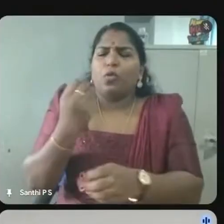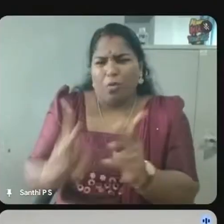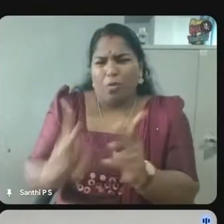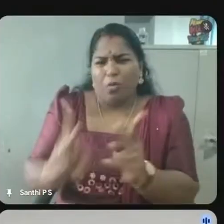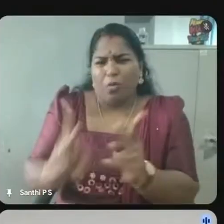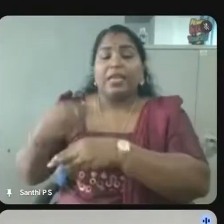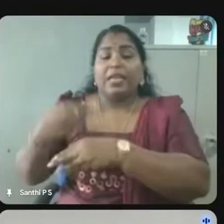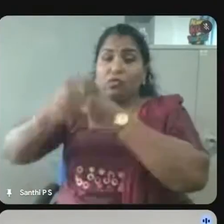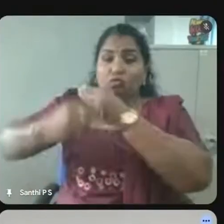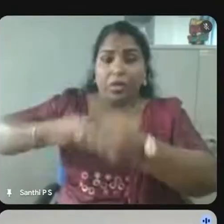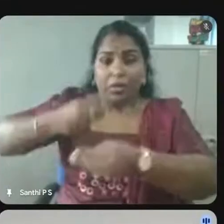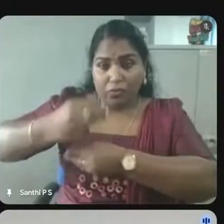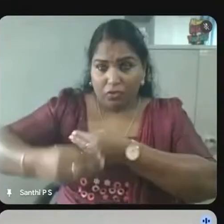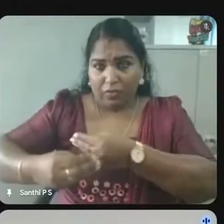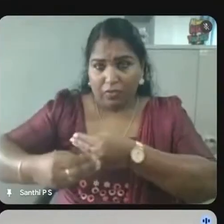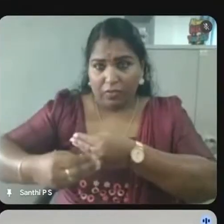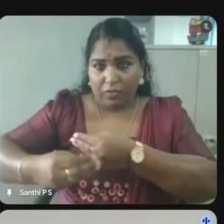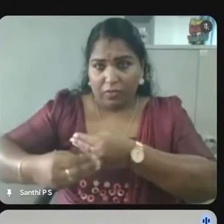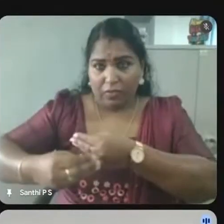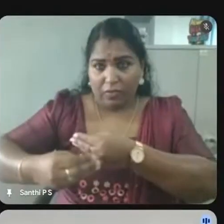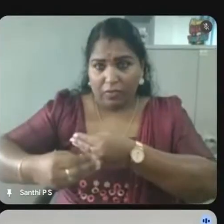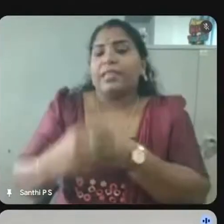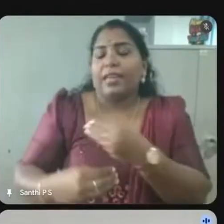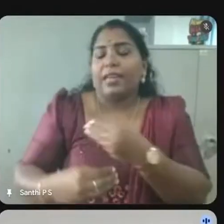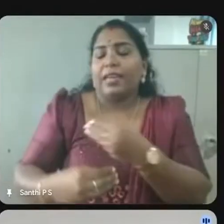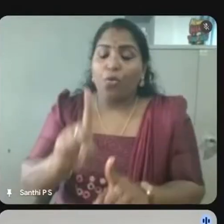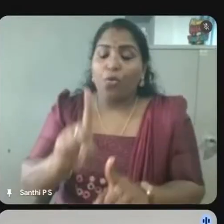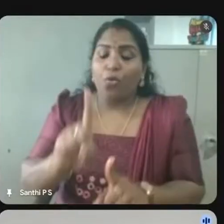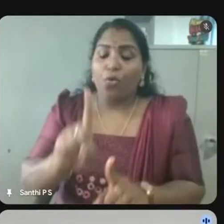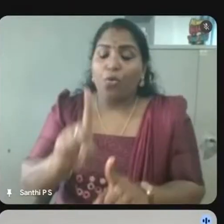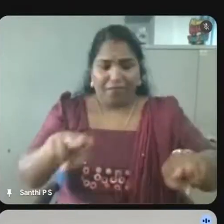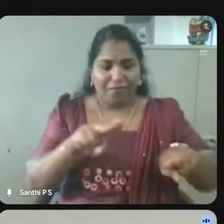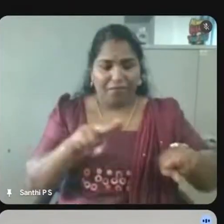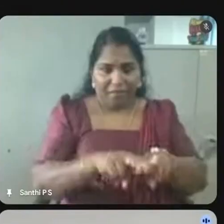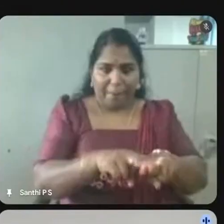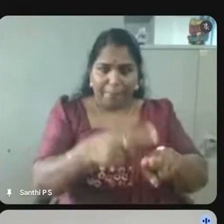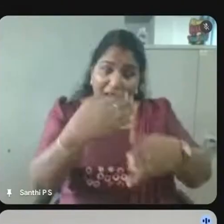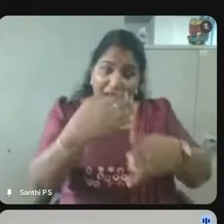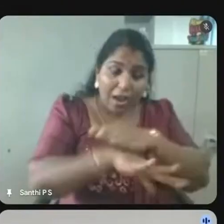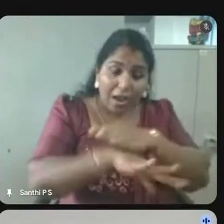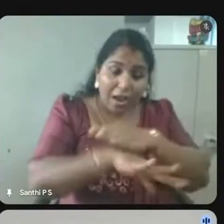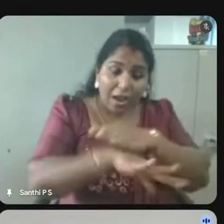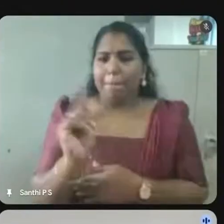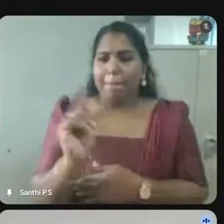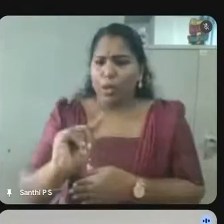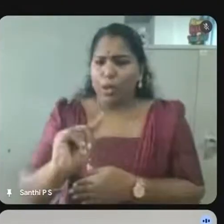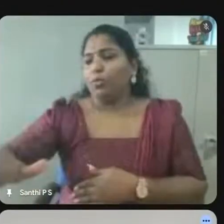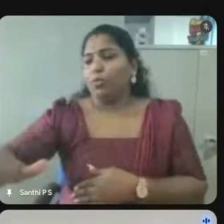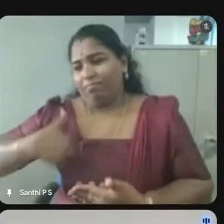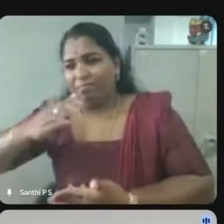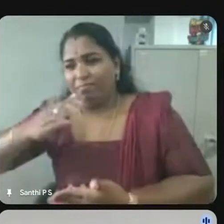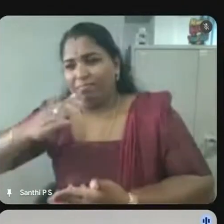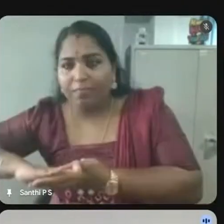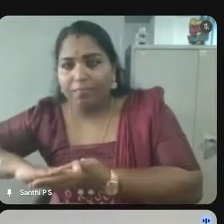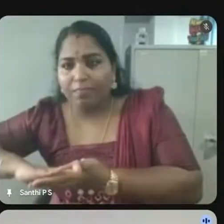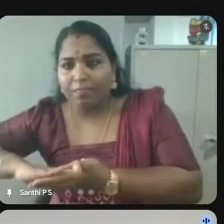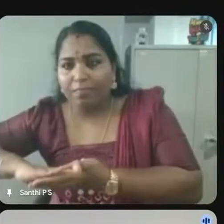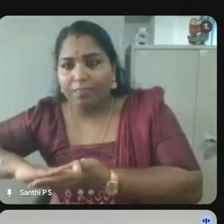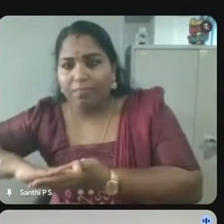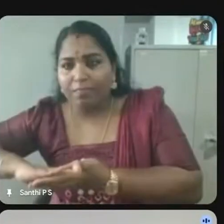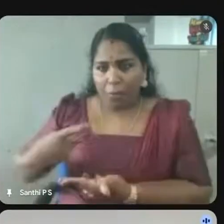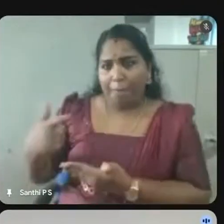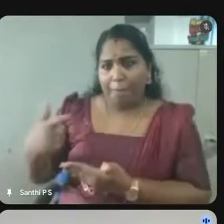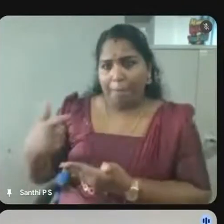നമ്മൾ കൺസാങ്ഗ്വിനസ് മാരേജ്, അതായത് ഒരു ഫാമിലിക്കകത്ത് അല്ലെങ്കിൽ ബ്ലഡ് റിലേഷൻസ് തമ്മിൽ കല്യാണം കഴിക്കാതിരുന്നാൽ തന്നെ വളരെയധികം